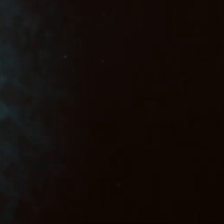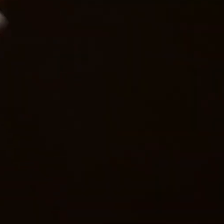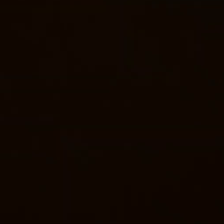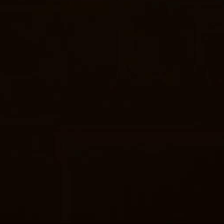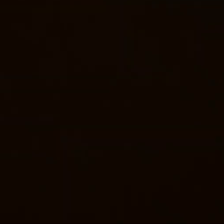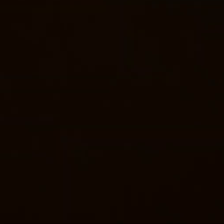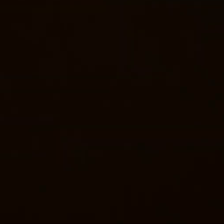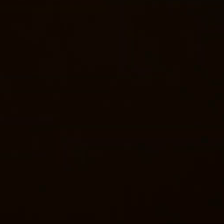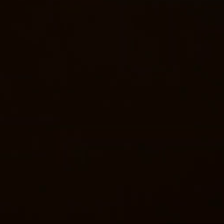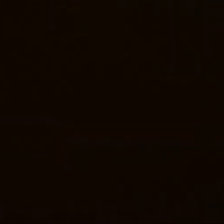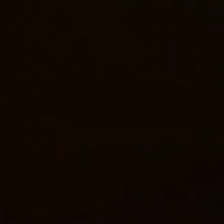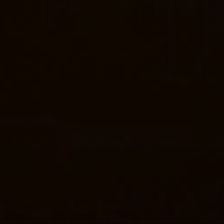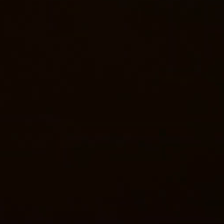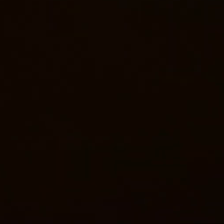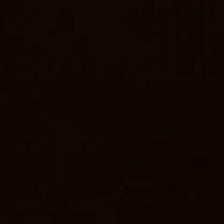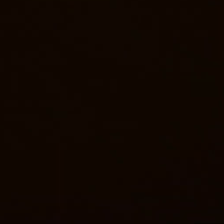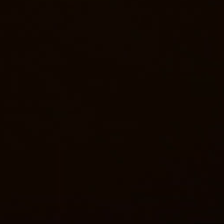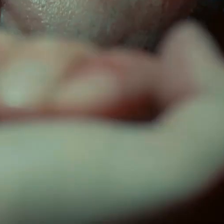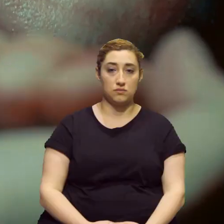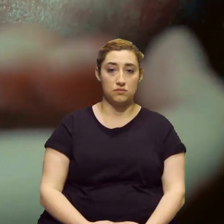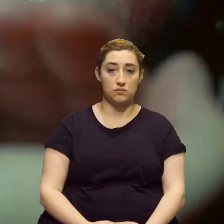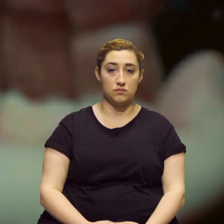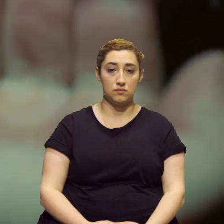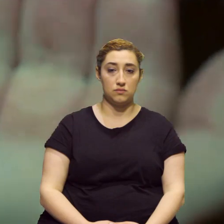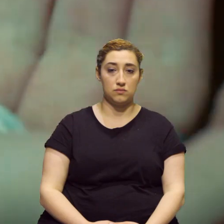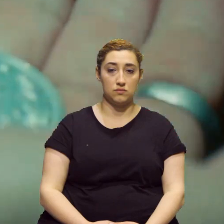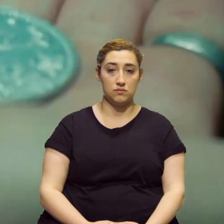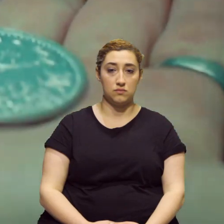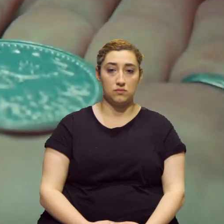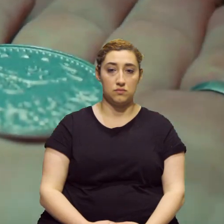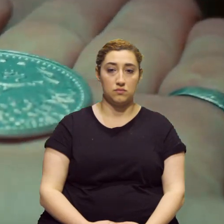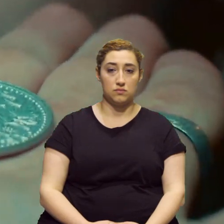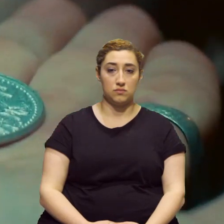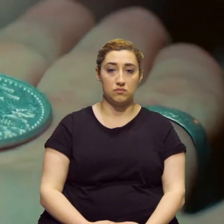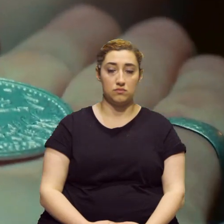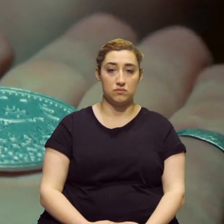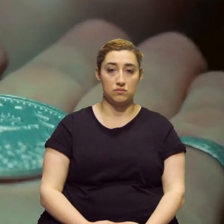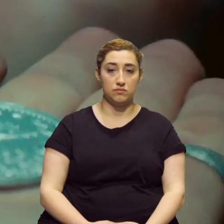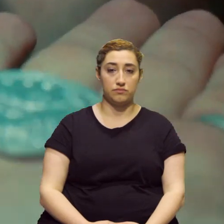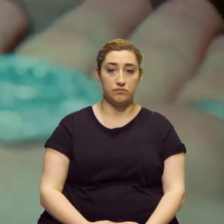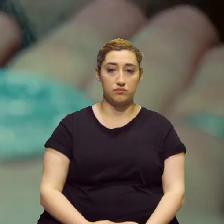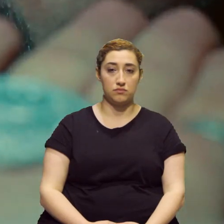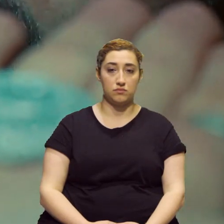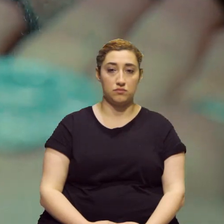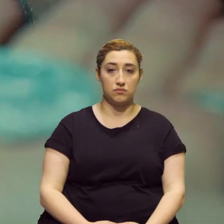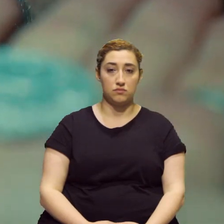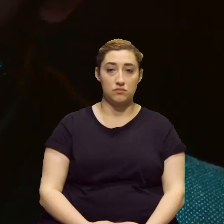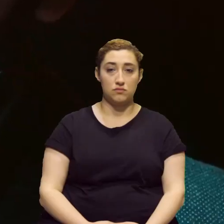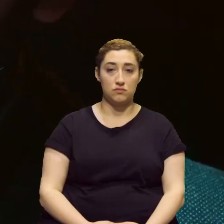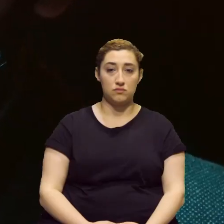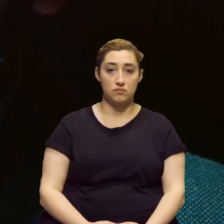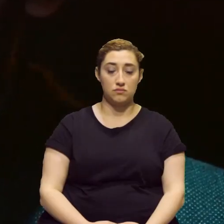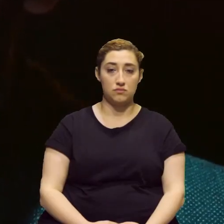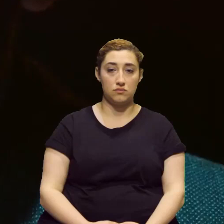elini yumruk yaptı. Fethi'nin korku dolu gözlerine yakın tutarak açtı elini. Osmanlı tuğrasının olduğu tura yüzü gelmiş.